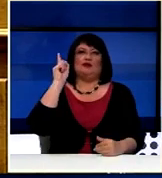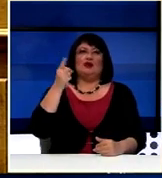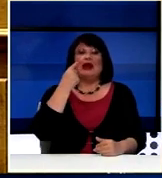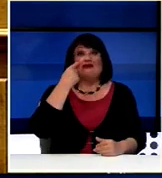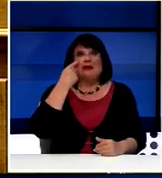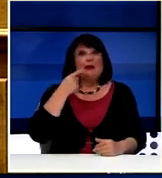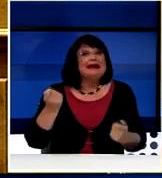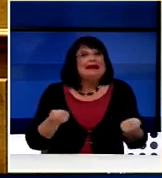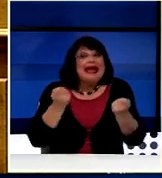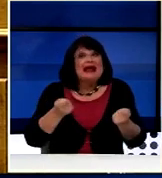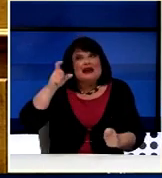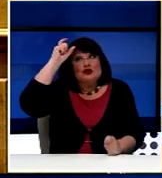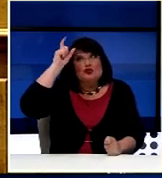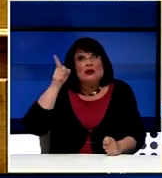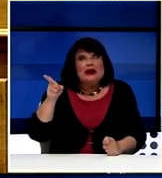της Τουρκίας.